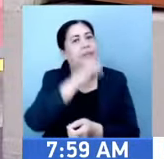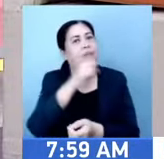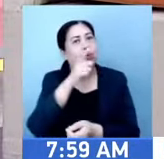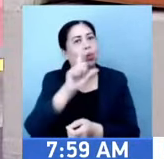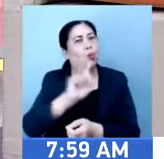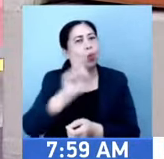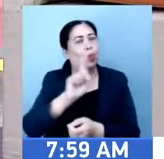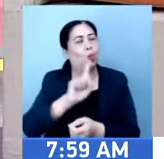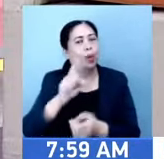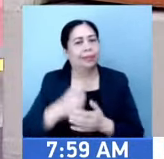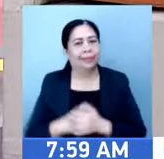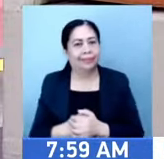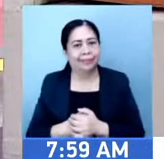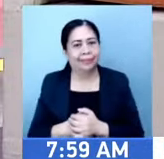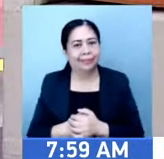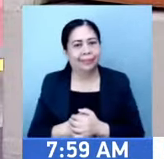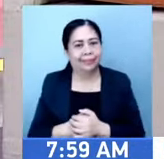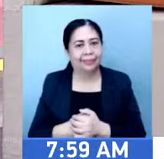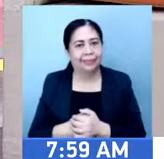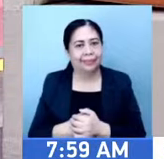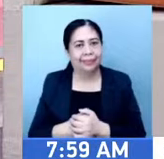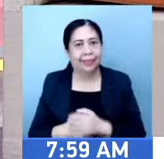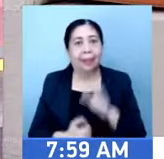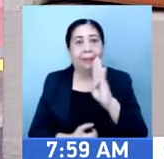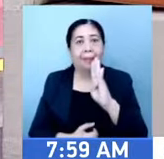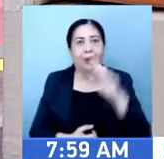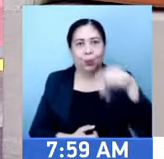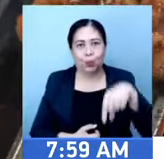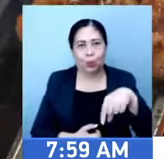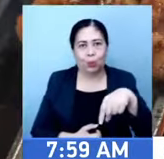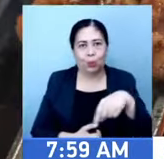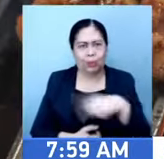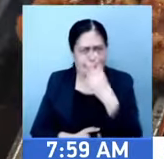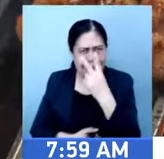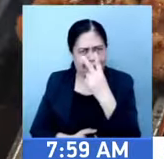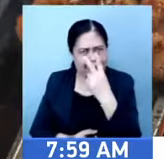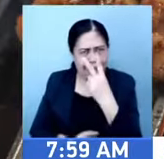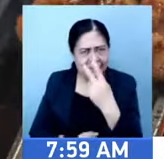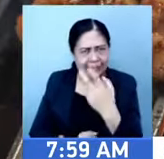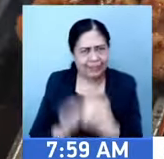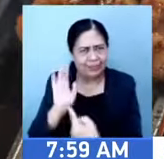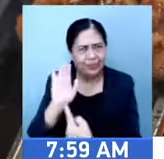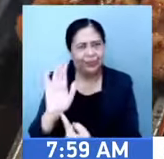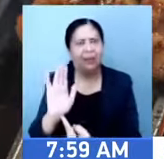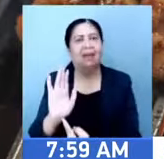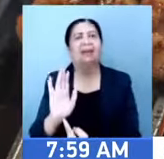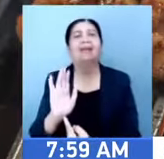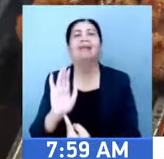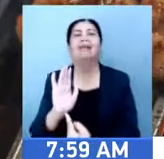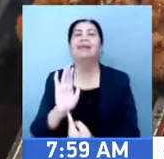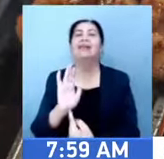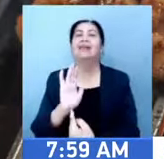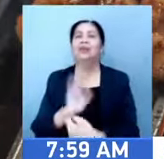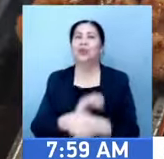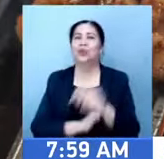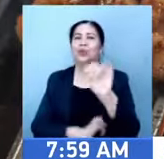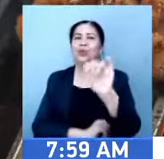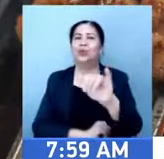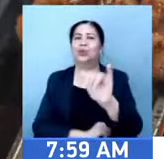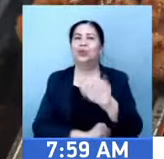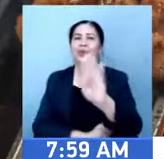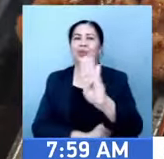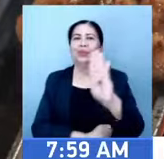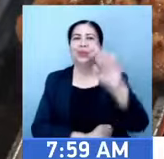day? Barbecue po. Pasile, pasile. Barbecue. Ayun. Ayun na. Diyos ko, kanina pa